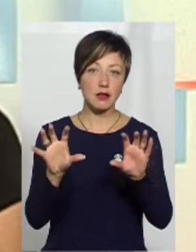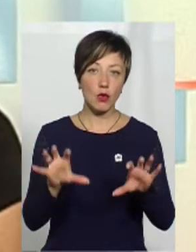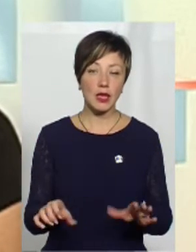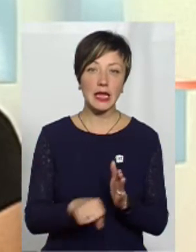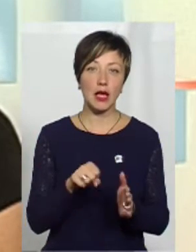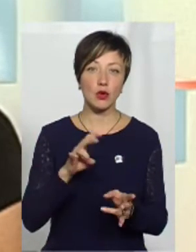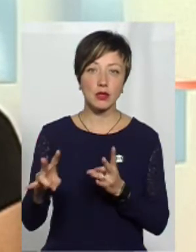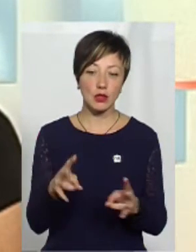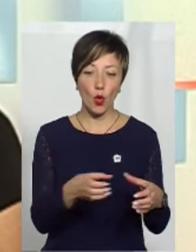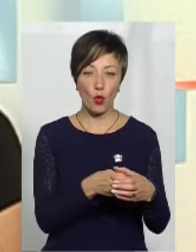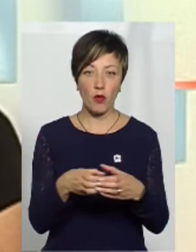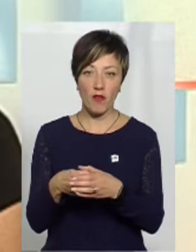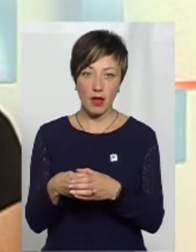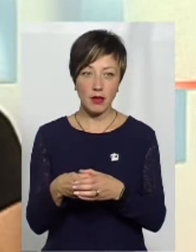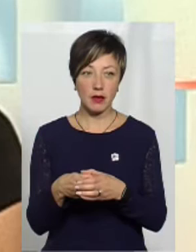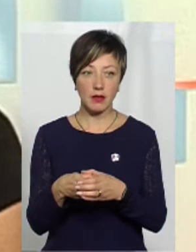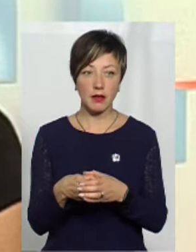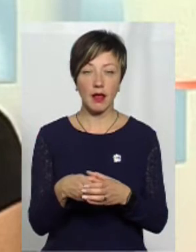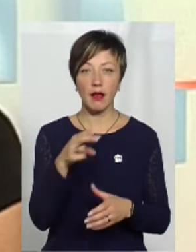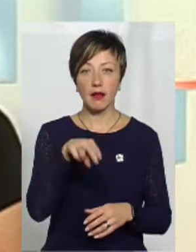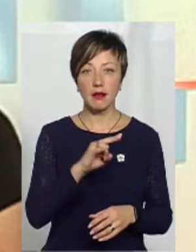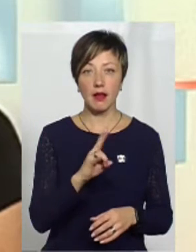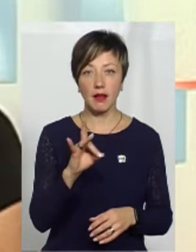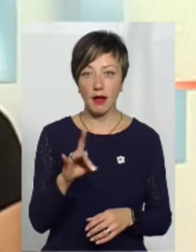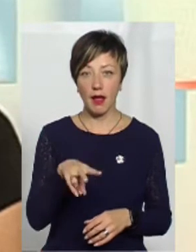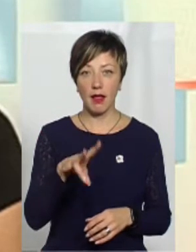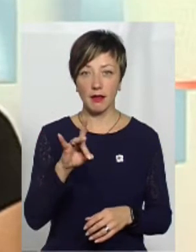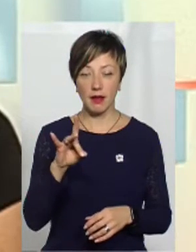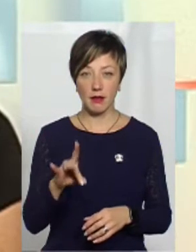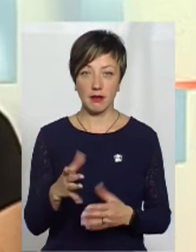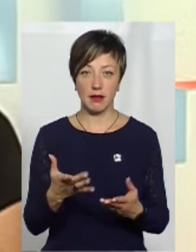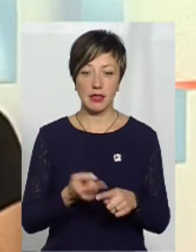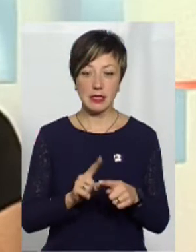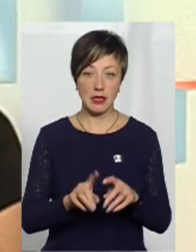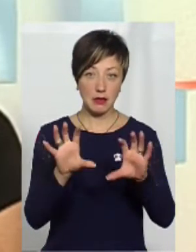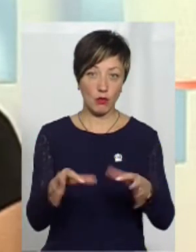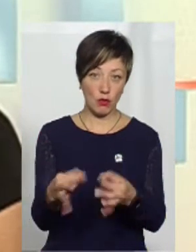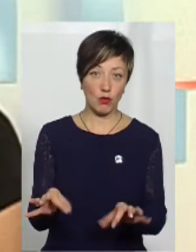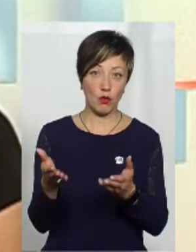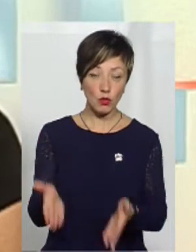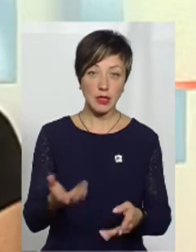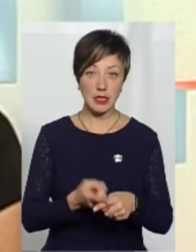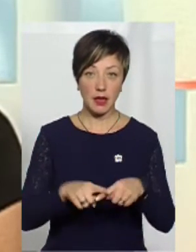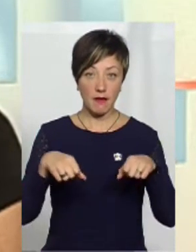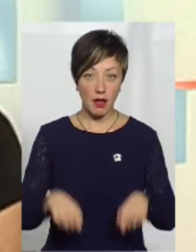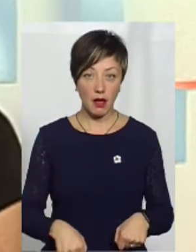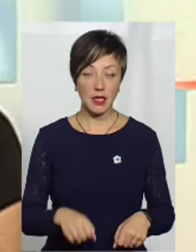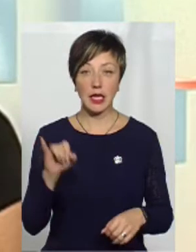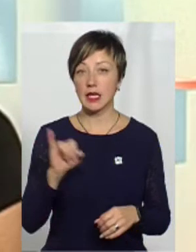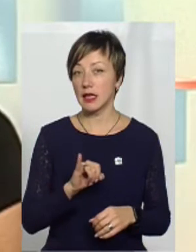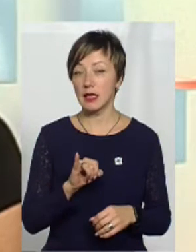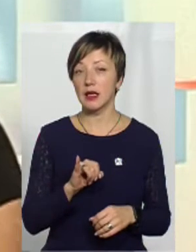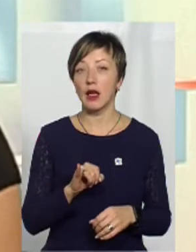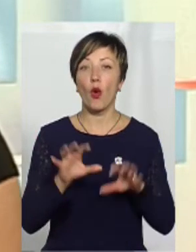оці терористичні угрупування, ну, тобто ДНР і ЛНР. Це, власне, є їх легалізація, тобто узаконення цієї влади, ну